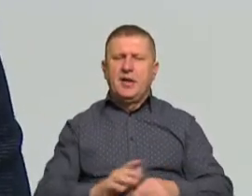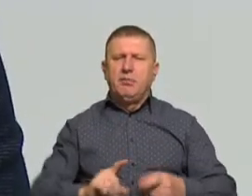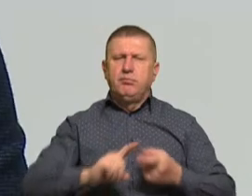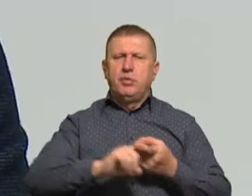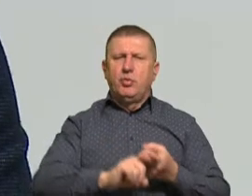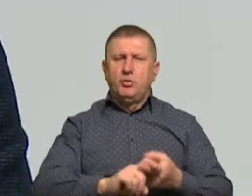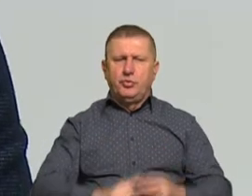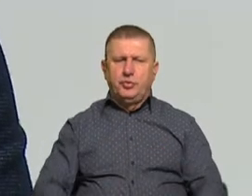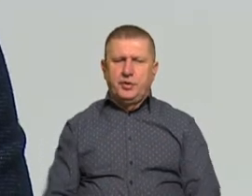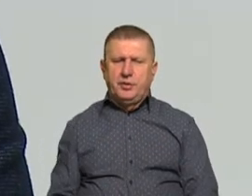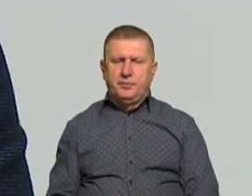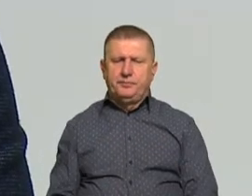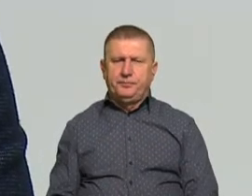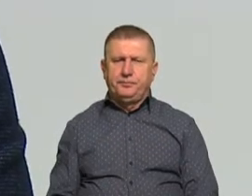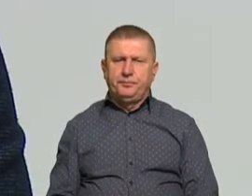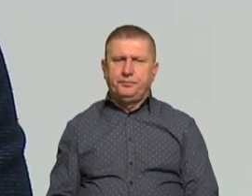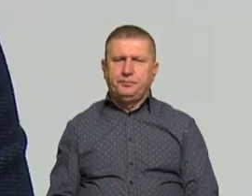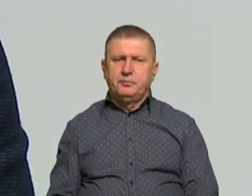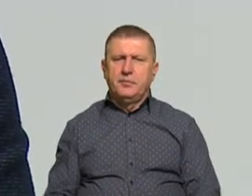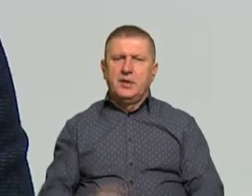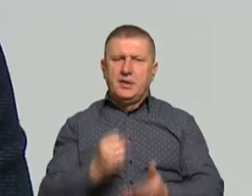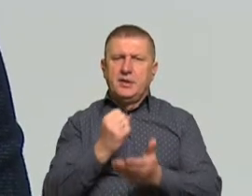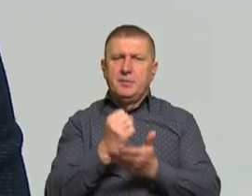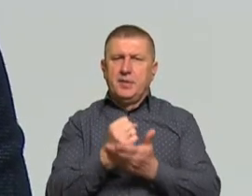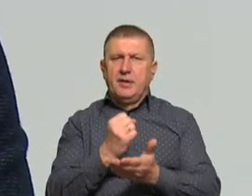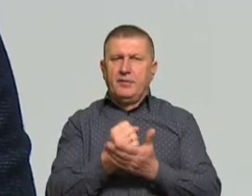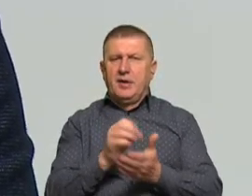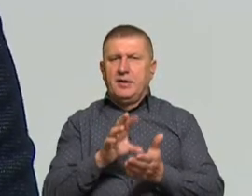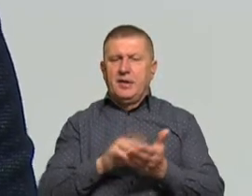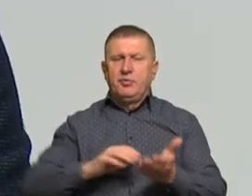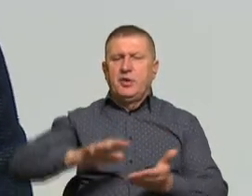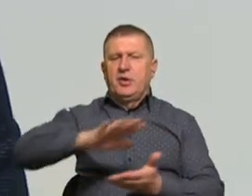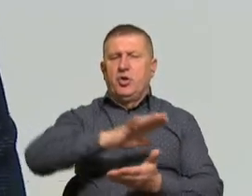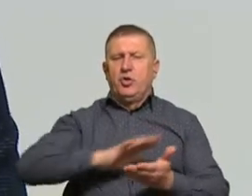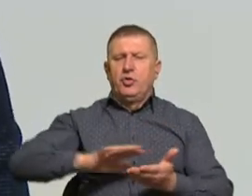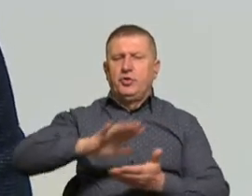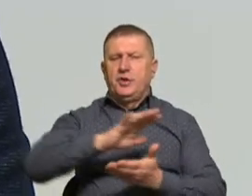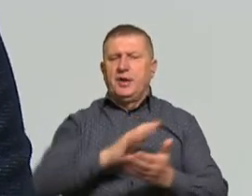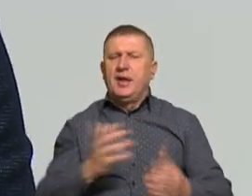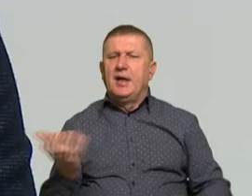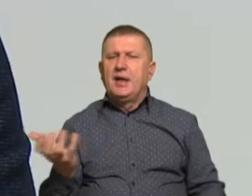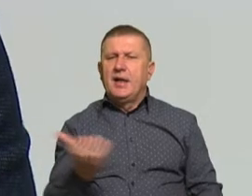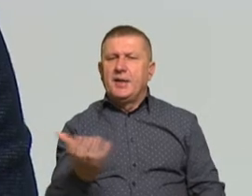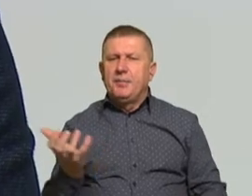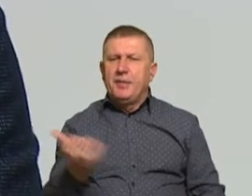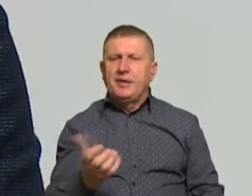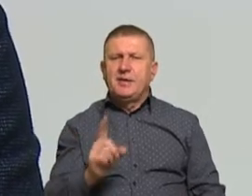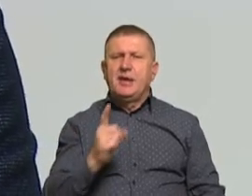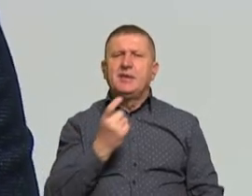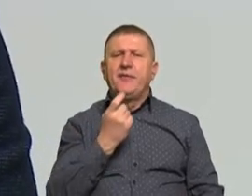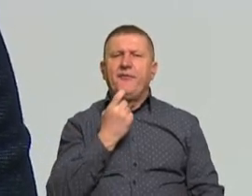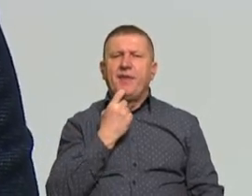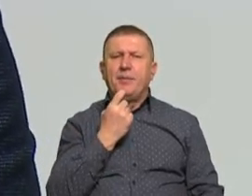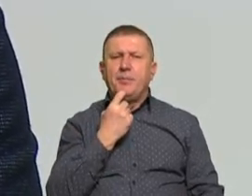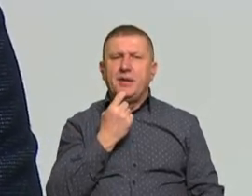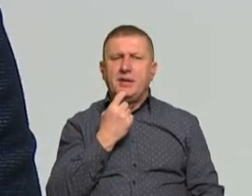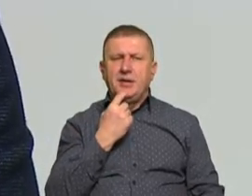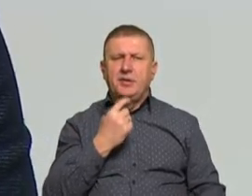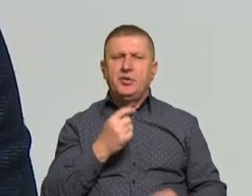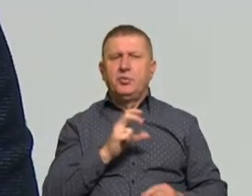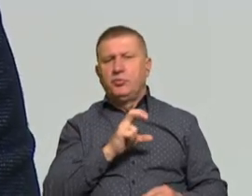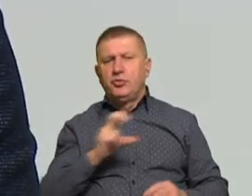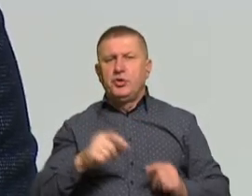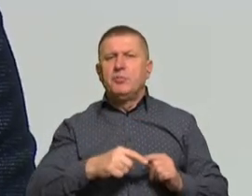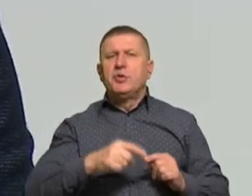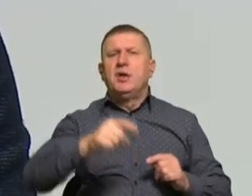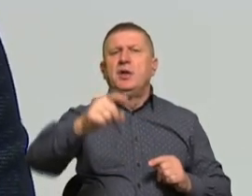nie są realizowane, chociażby tutaj kwestia połączenia osiedla Karpackiego z Wapienicą, chociażby kwestia przedłużenia linii